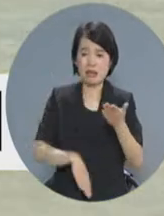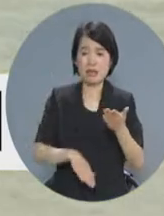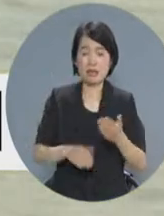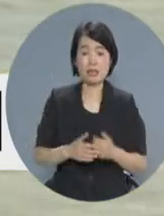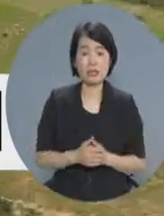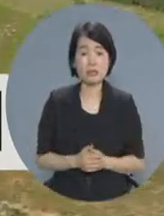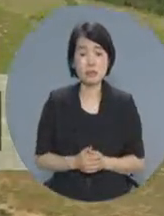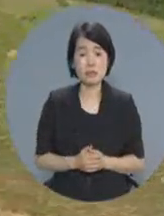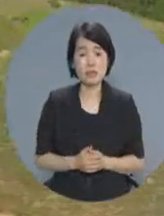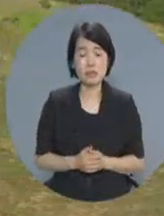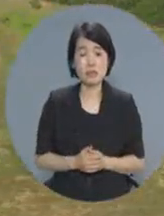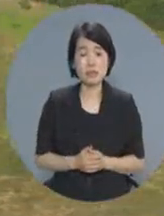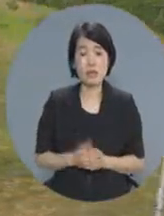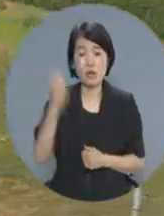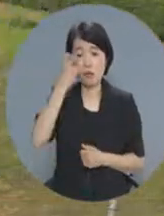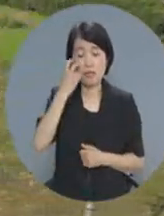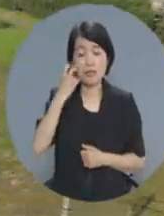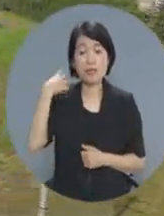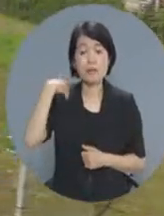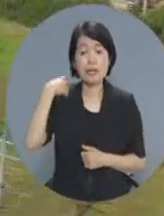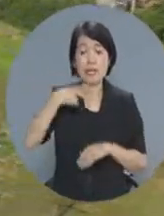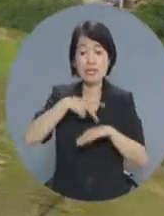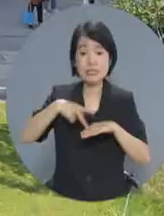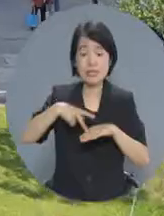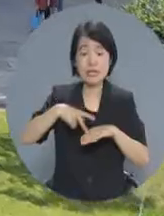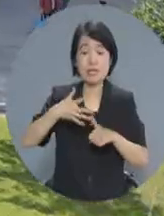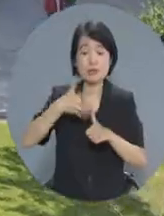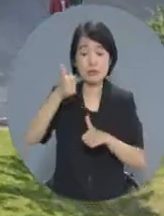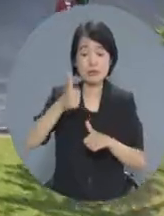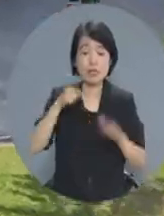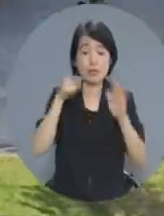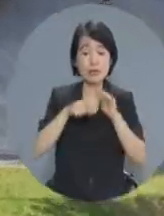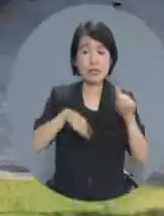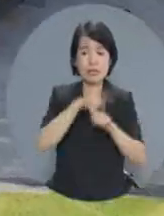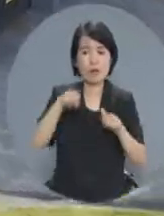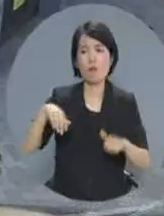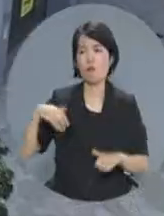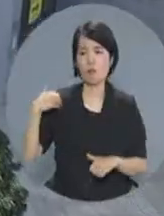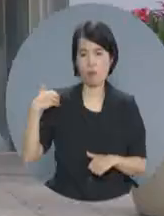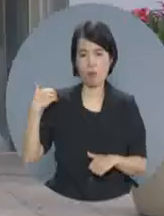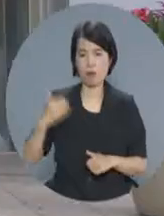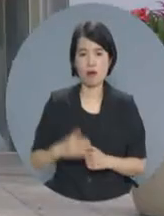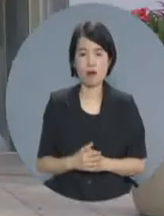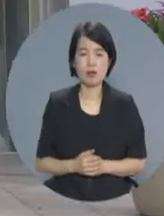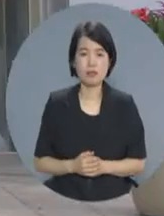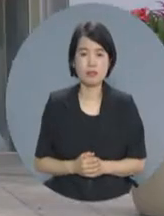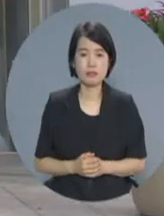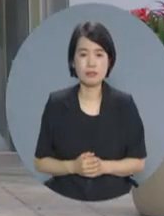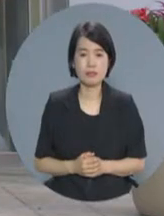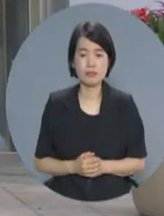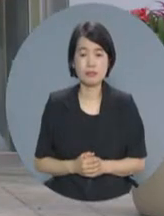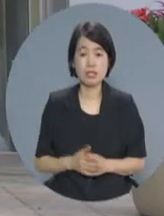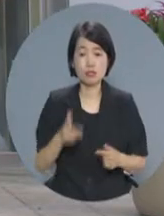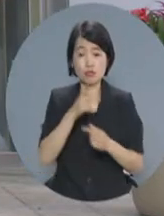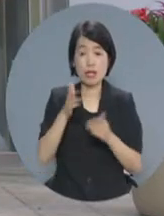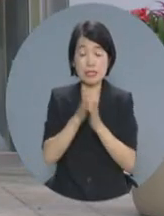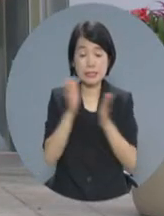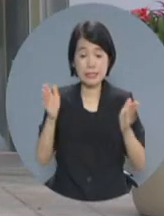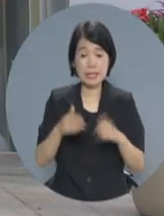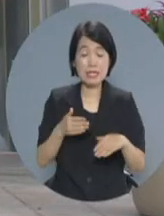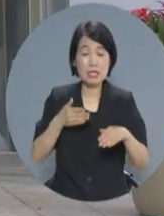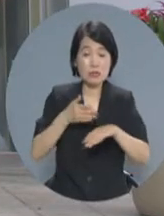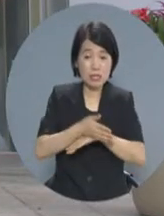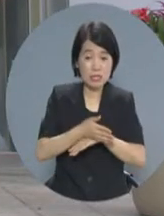않습니다. 관리감독기관인 신안군은 이 같은 현장 상황을 전혀 모르고 있었습니다. 취재가 시작되자